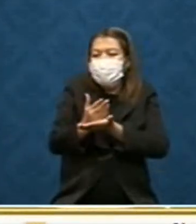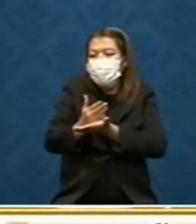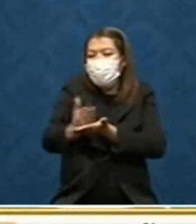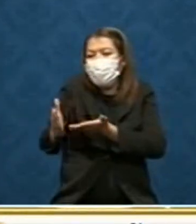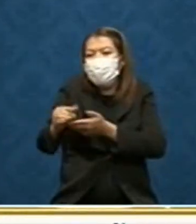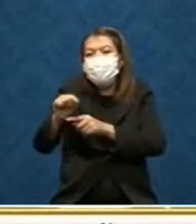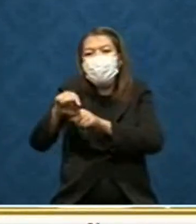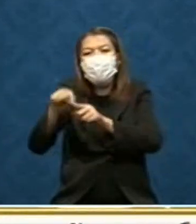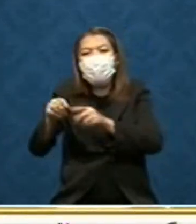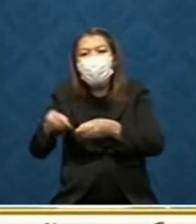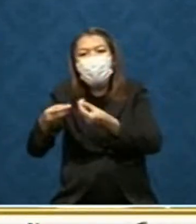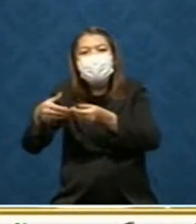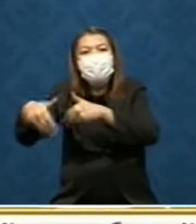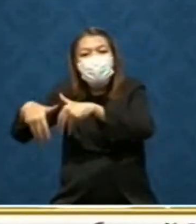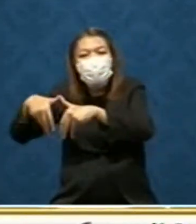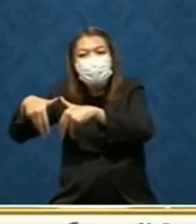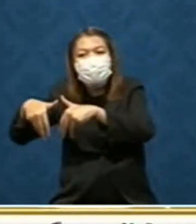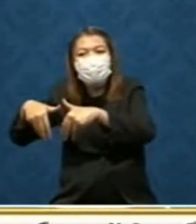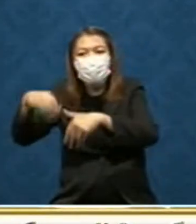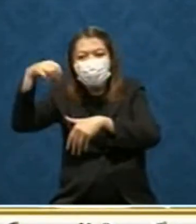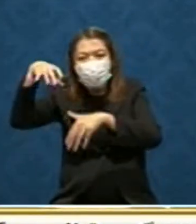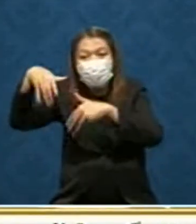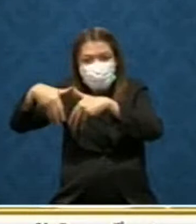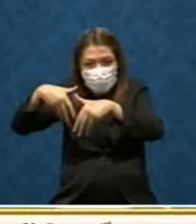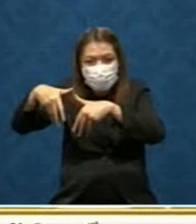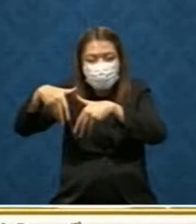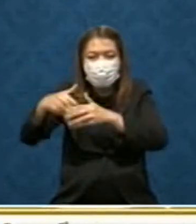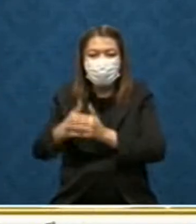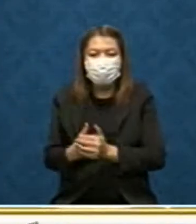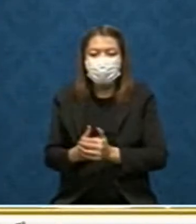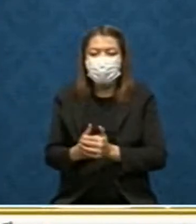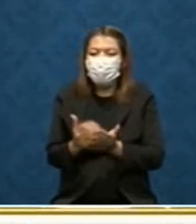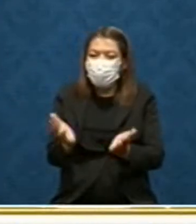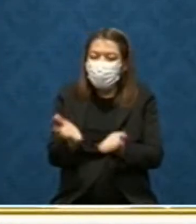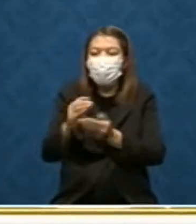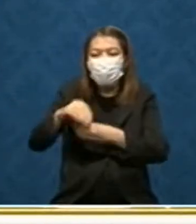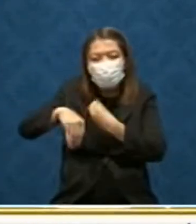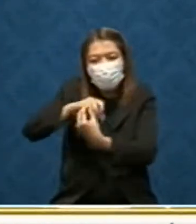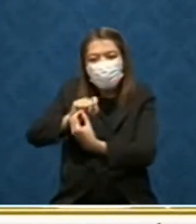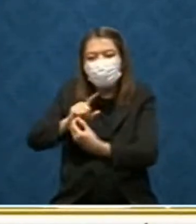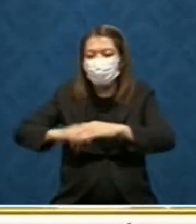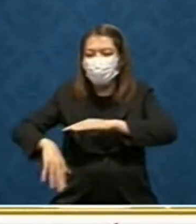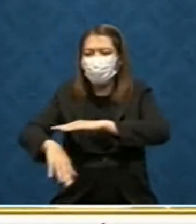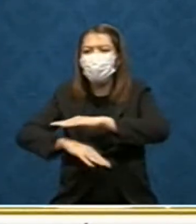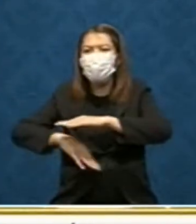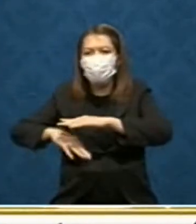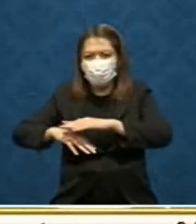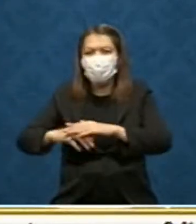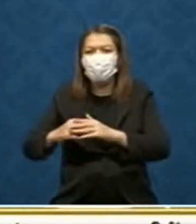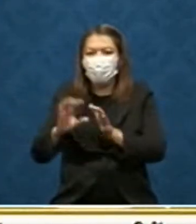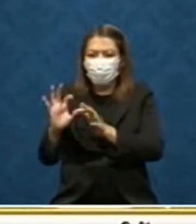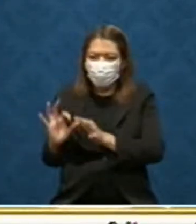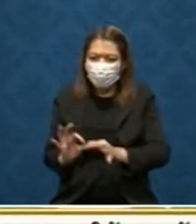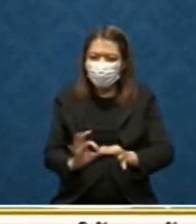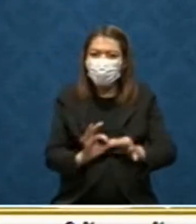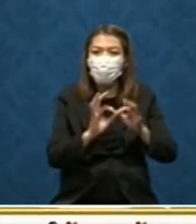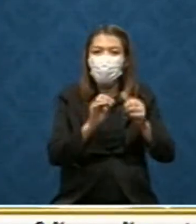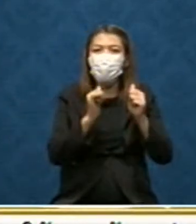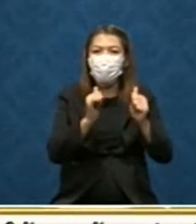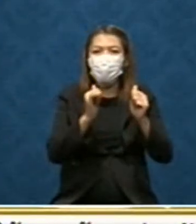ยนตไปใหชาวบ้านเรีกวโงไฟฟาชุมชนและบอกด้วยว่าเพื่อกระตุนเพื่อเซติกฤต้รากอัี้สอดค้กนน Burkeแต